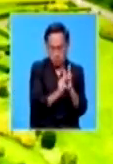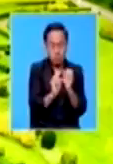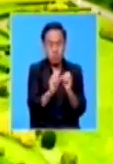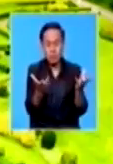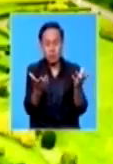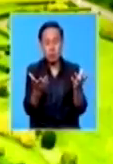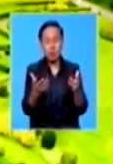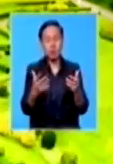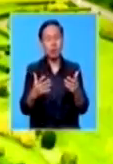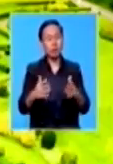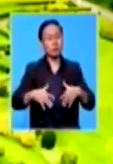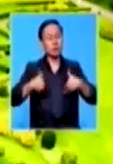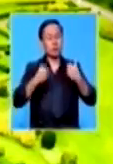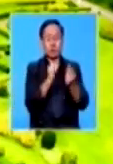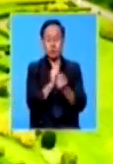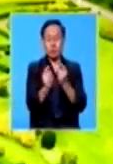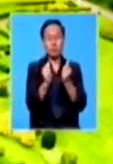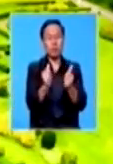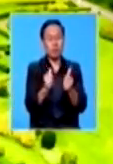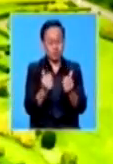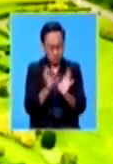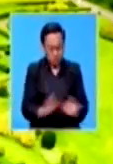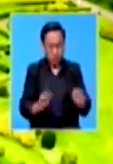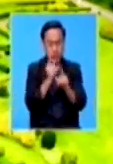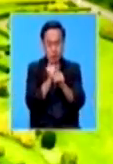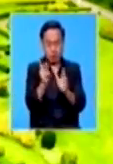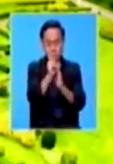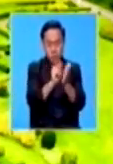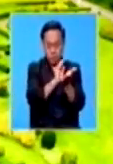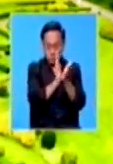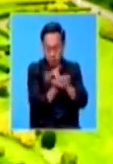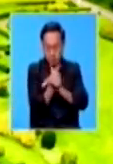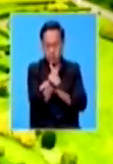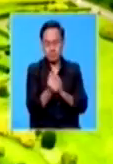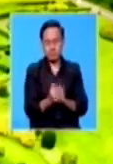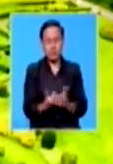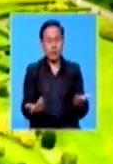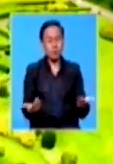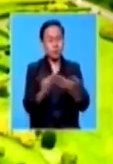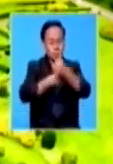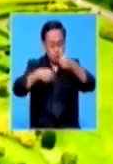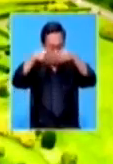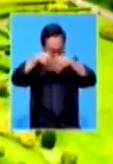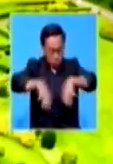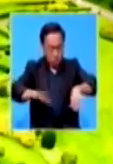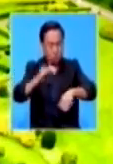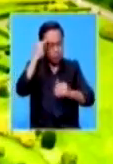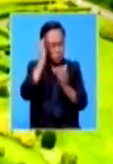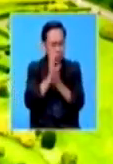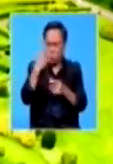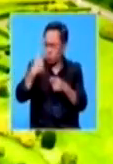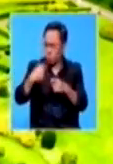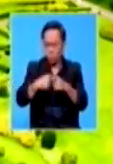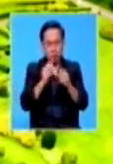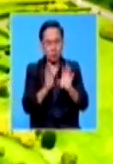พื้นฐานนะปรับข้อหากันนะครับการปรับโครงสร้างไม่ใช่เรื่องง่ายๆนะครับการปรับโครงสร้างนี่จำได้เราปรับระบบโครงสร้